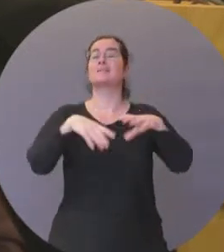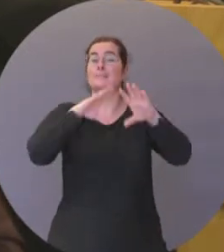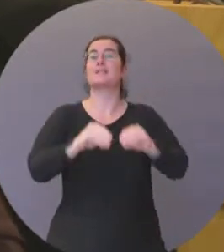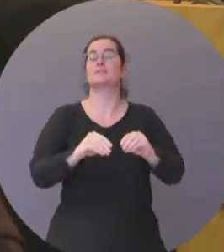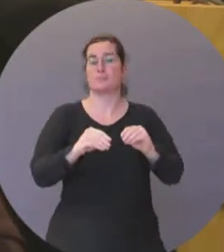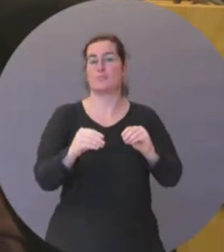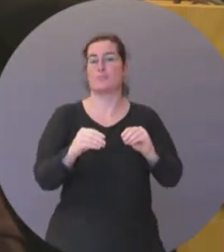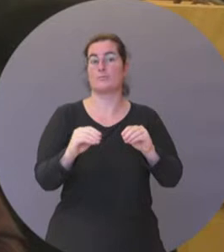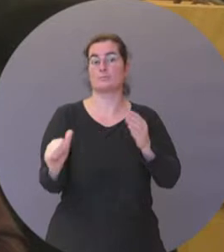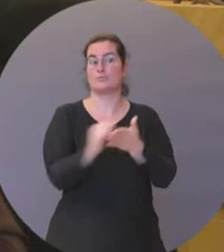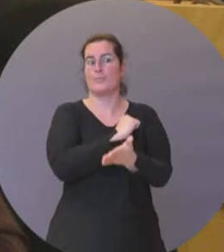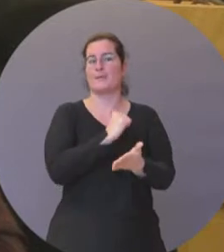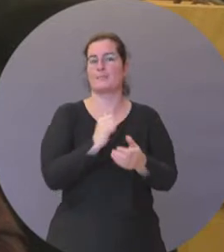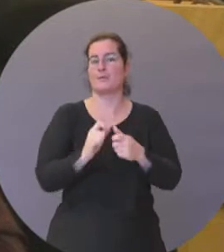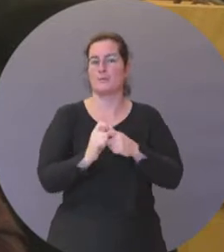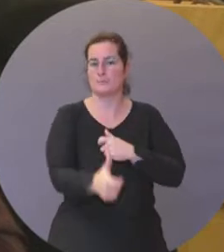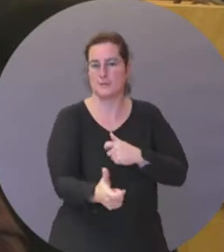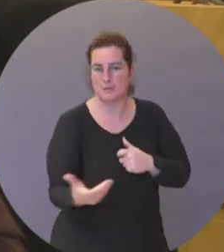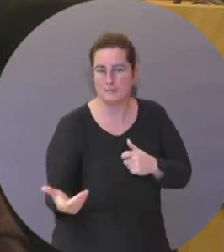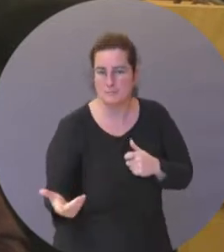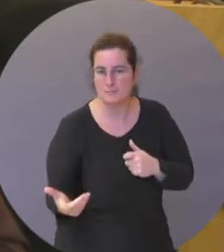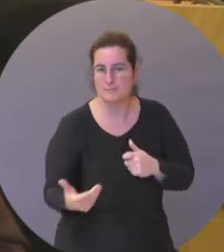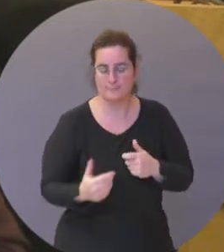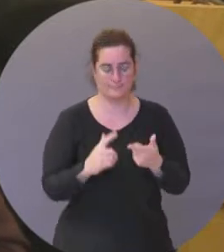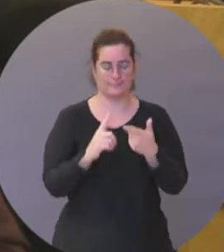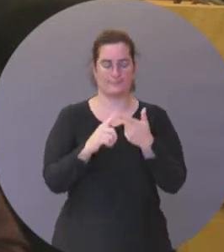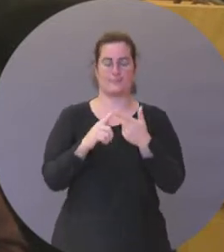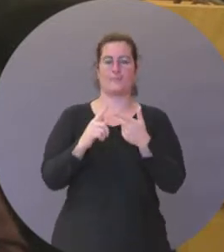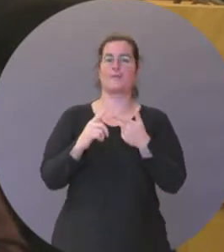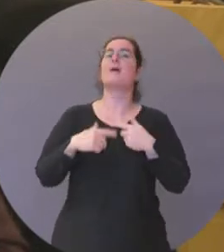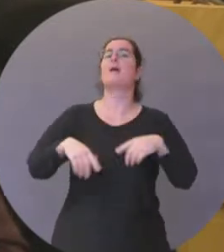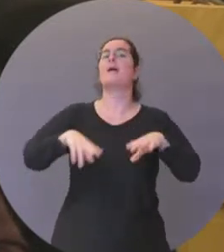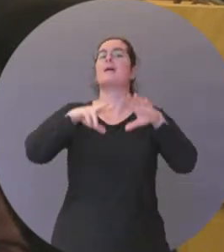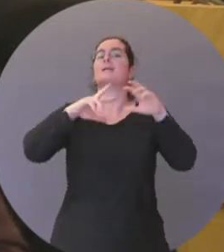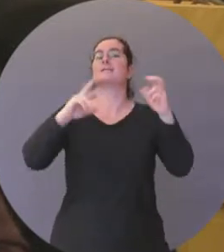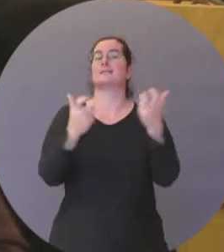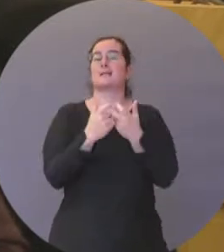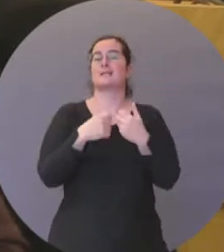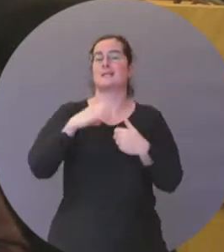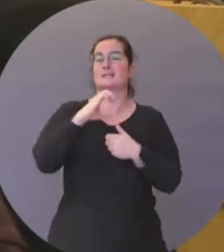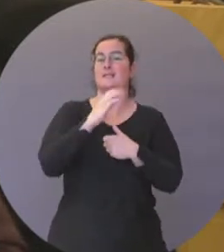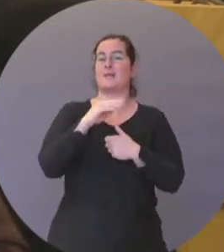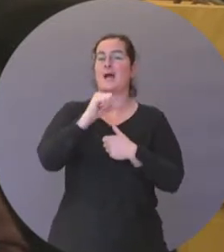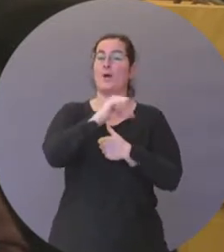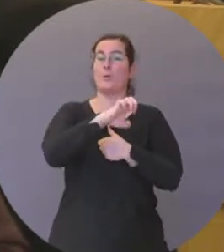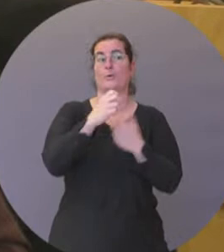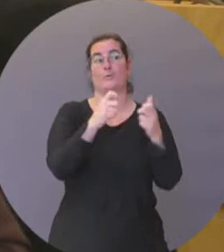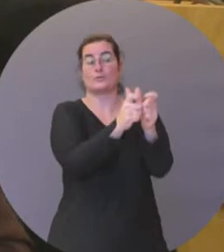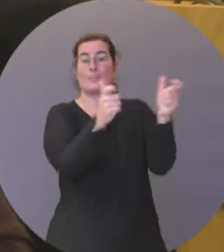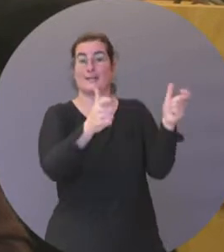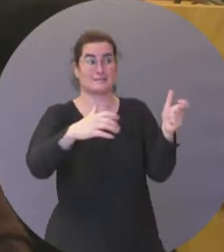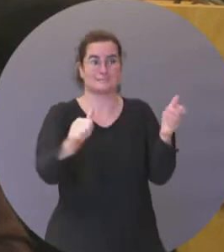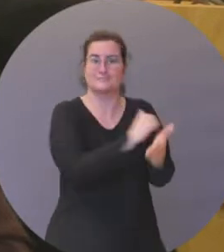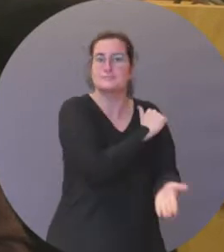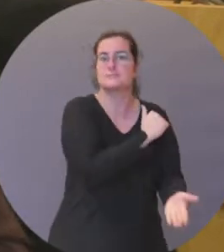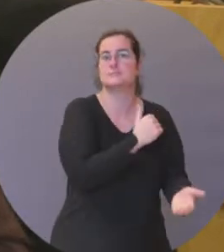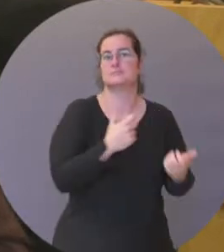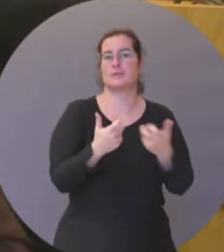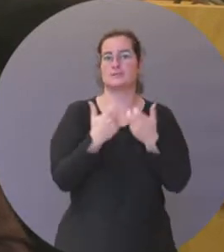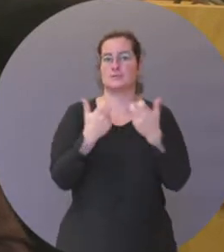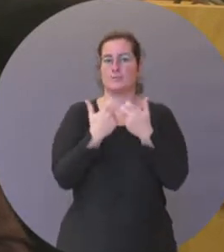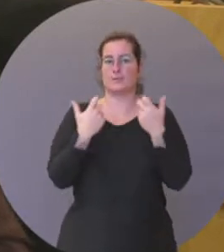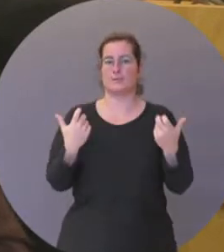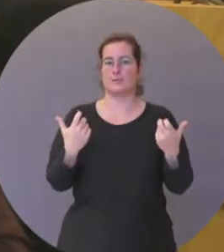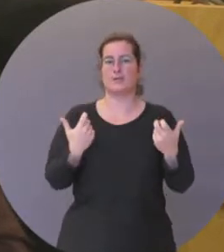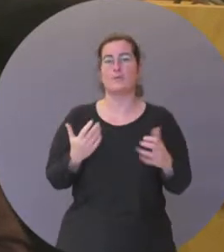les potentiels conséquences demain de la suppression de la CVAE effectivement il y a un vrai enjeu sur la manière dont